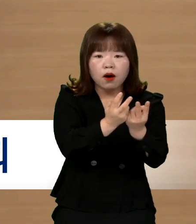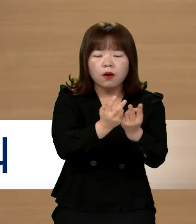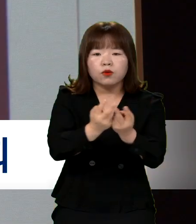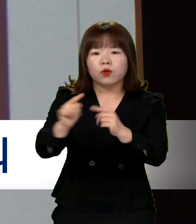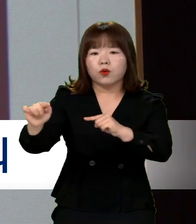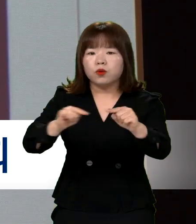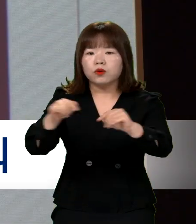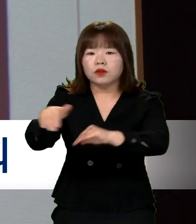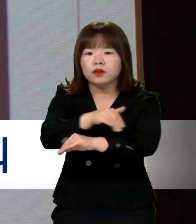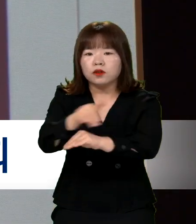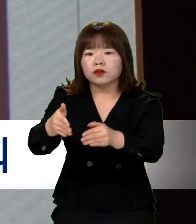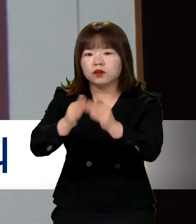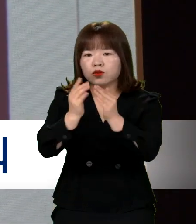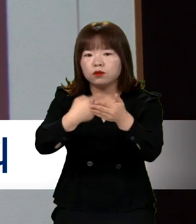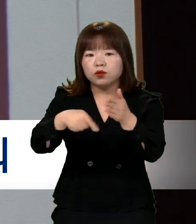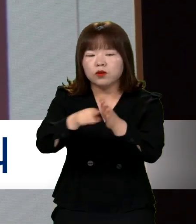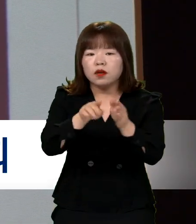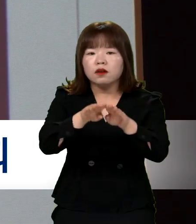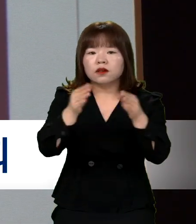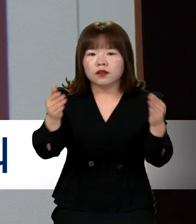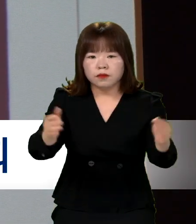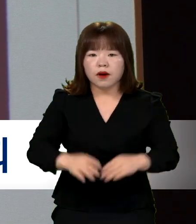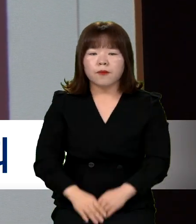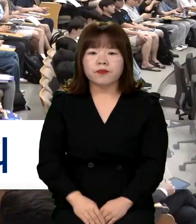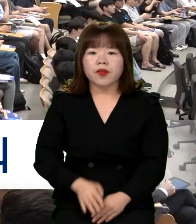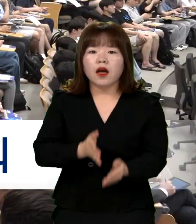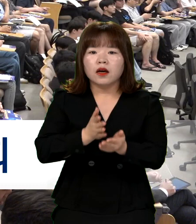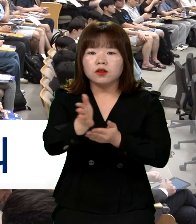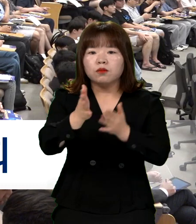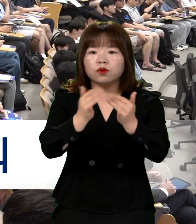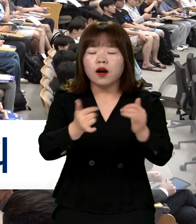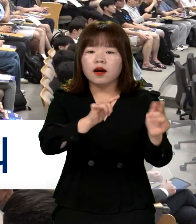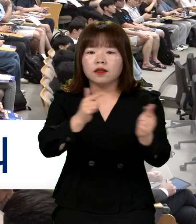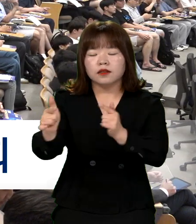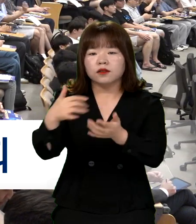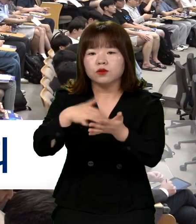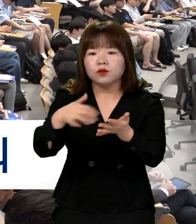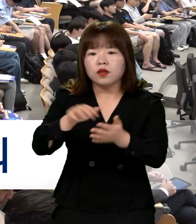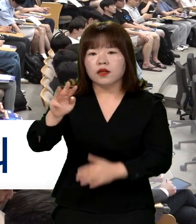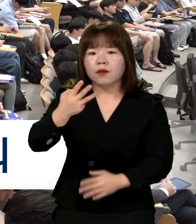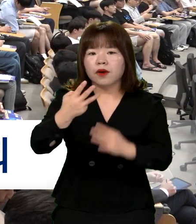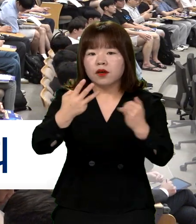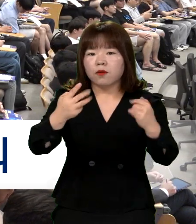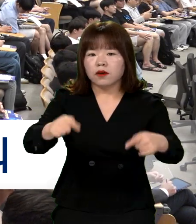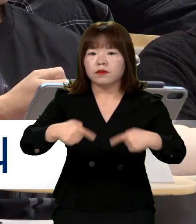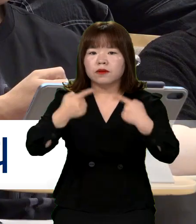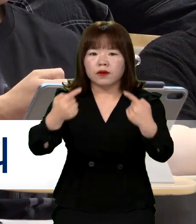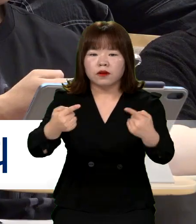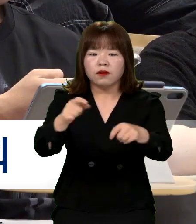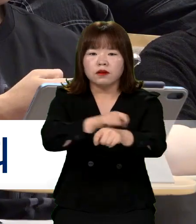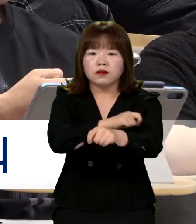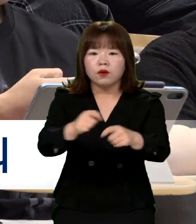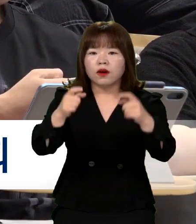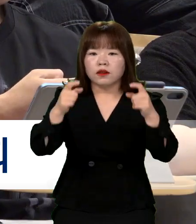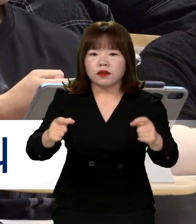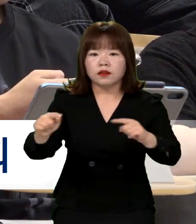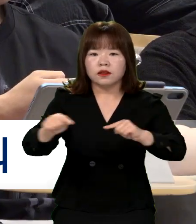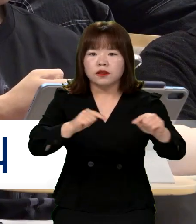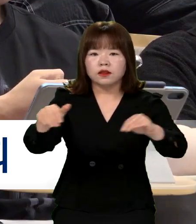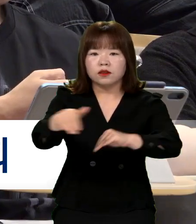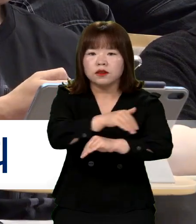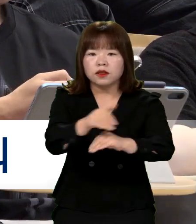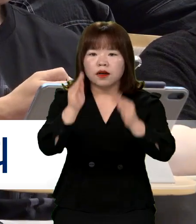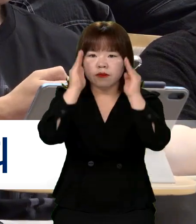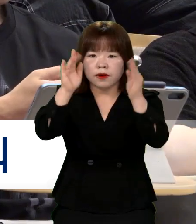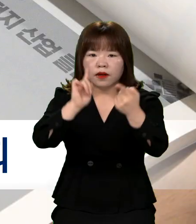전략 논의 및 지원 정책 수립을 위해 마련됐으며 산학연 전문가와 관계자 약 300명이 참석해